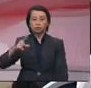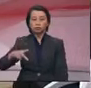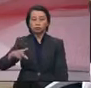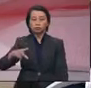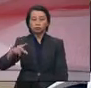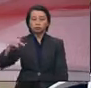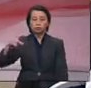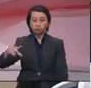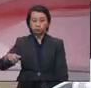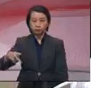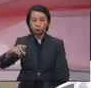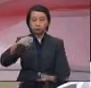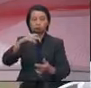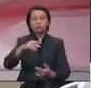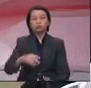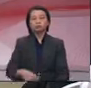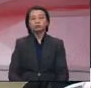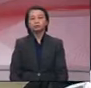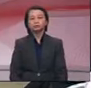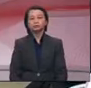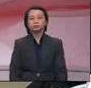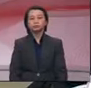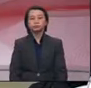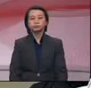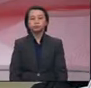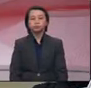Pergerakan Pemulihan ataupun PKPP.